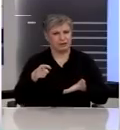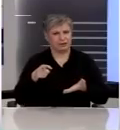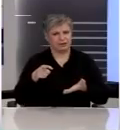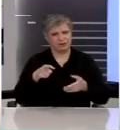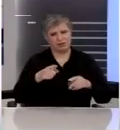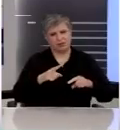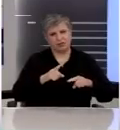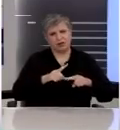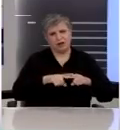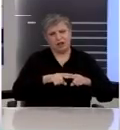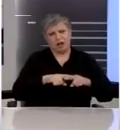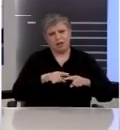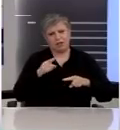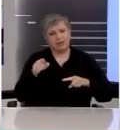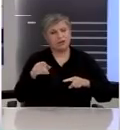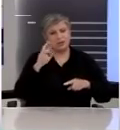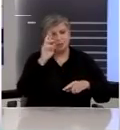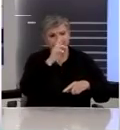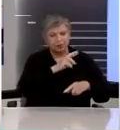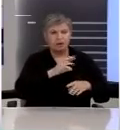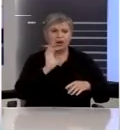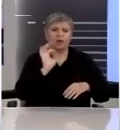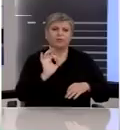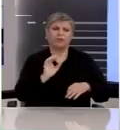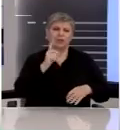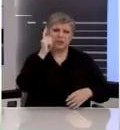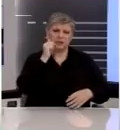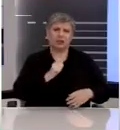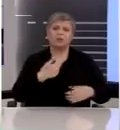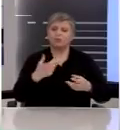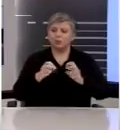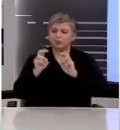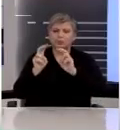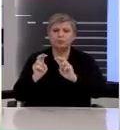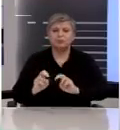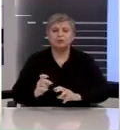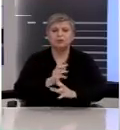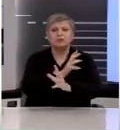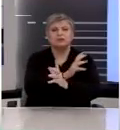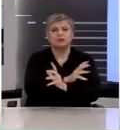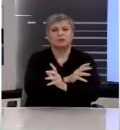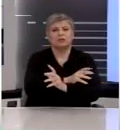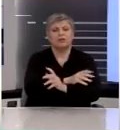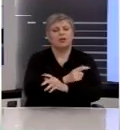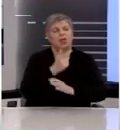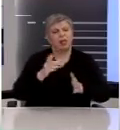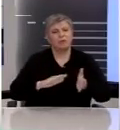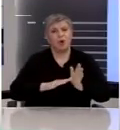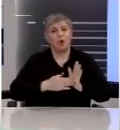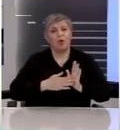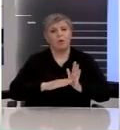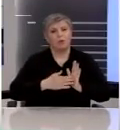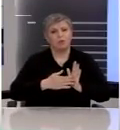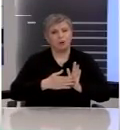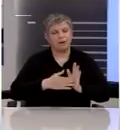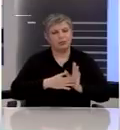ζητημάτων, γνωρίζω ότι υπάρχει ένορκη διοικητική εξέταση, η οποία θα εξετάσει αρμοδίως και υπηρεσιακώς όλα